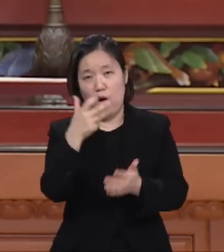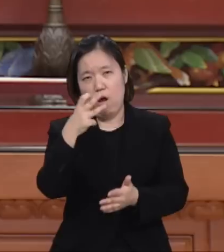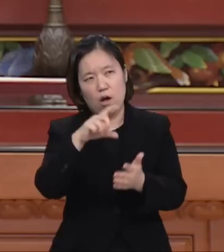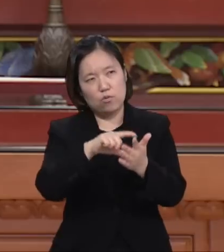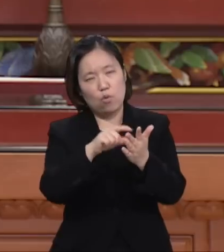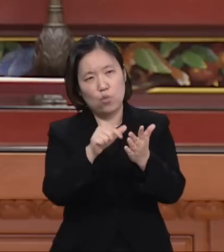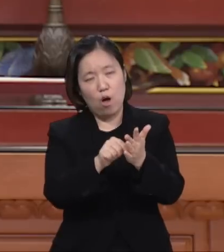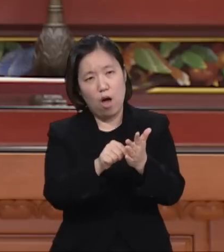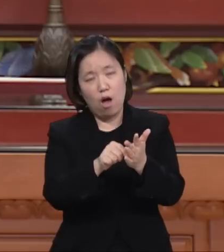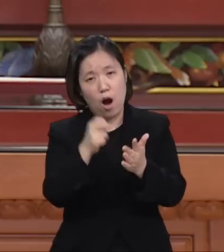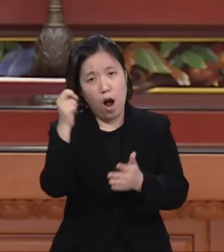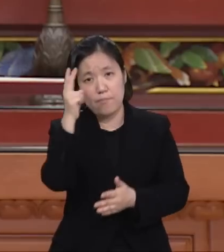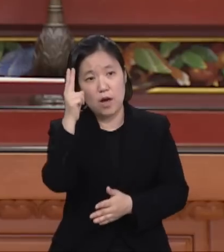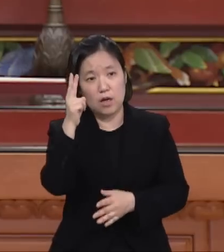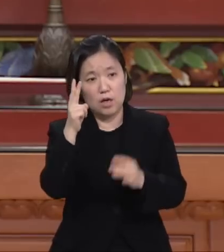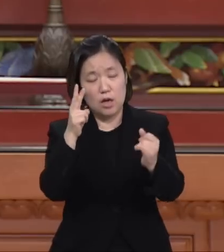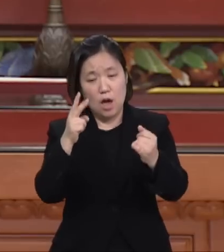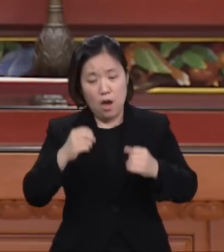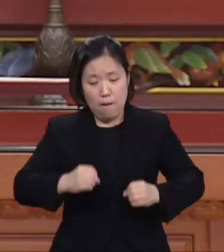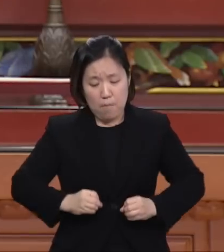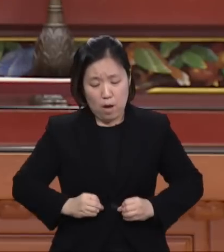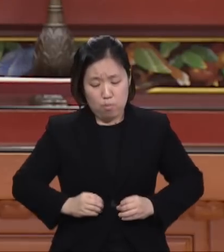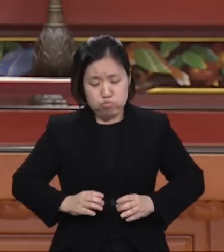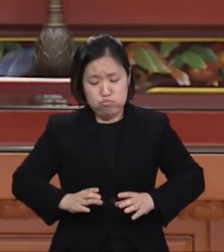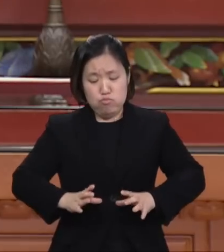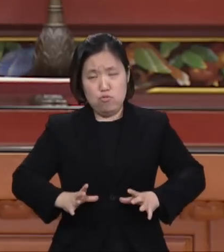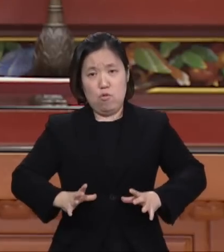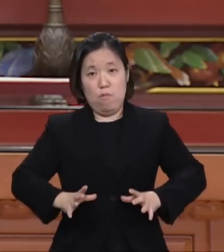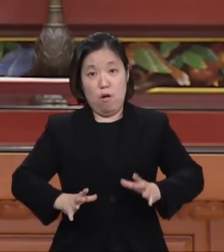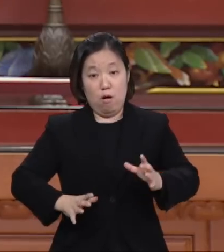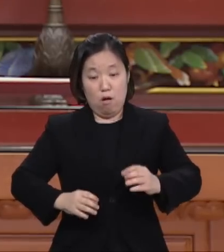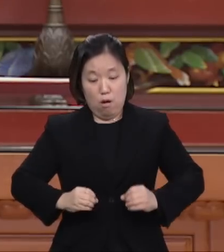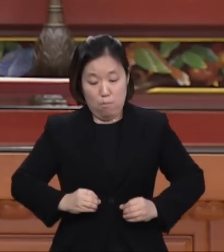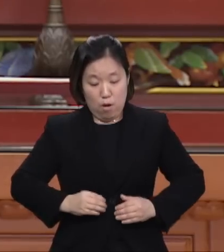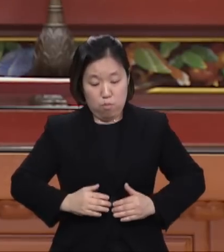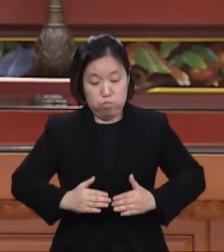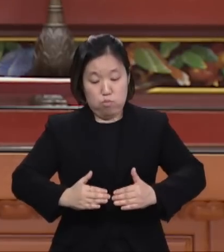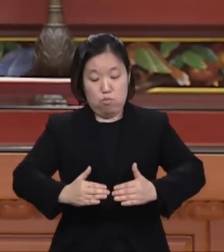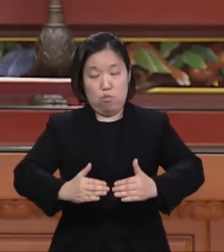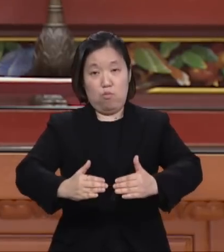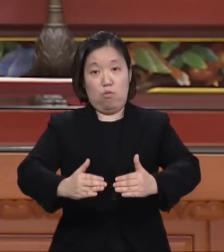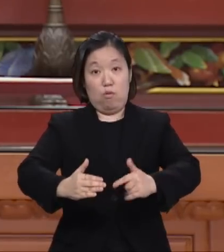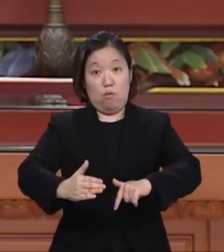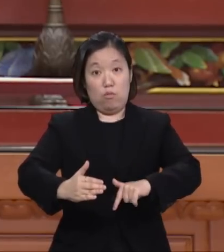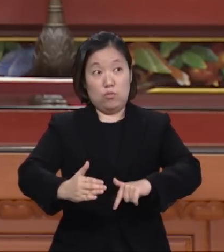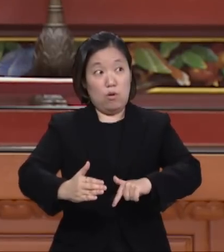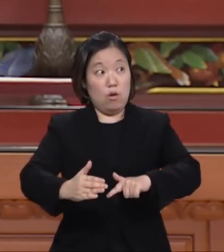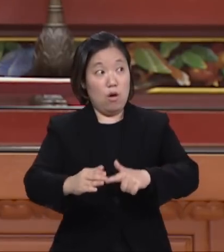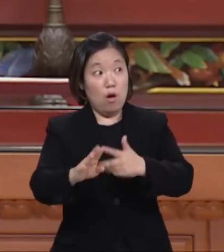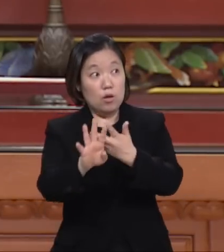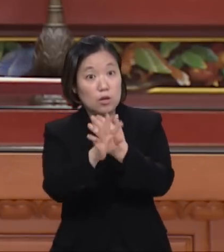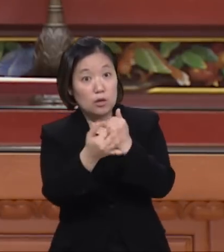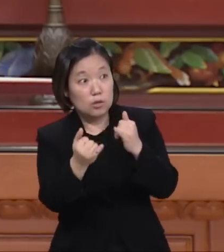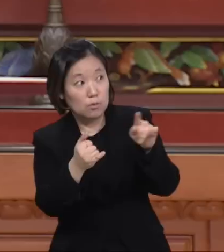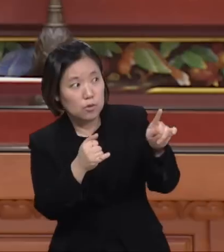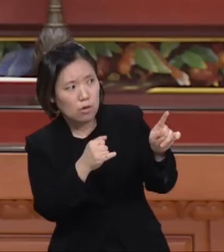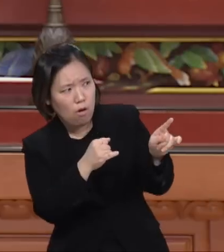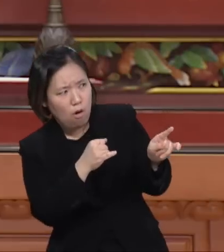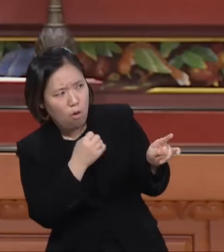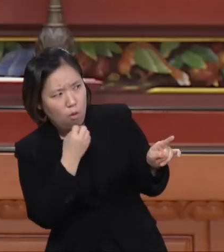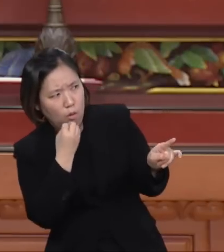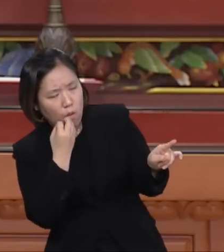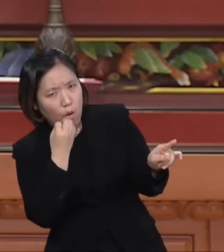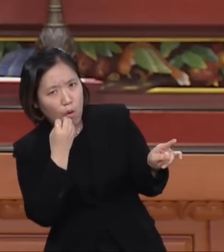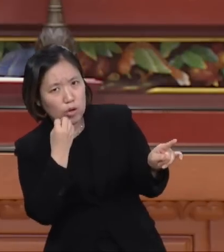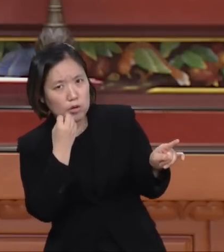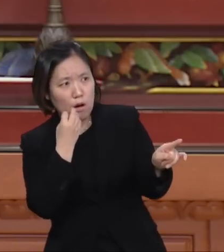갑자기 배가 불러오는 거예요 처녀가 배가 점점 불러오니까 주변에서 수근수근 되면서 엉엉